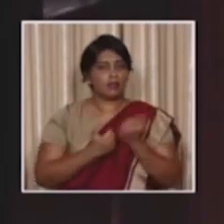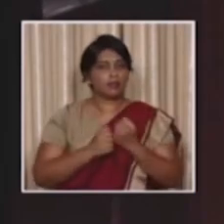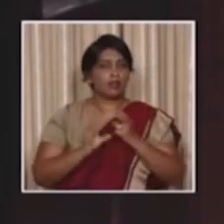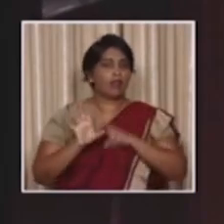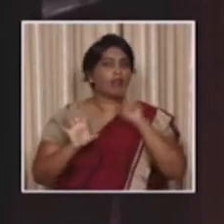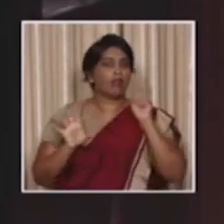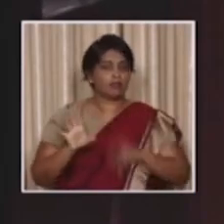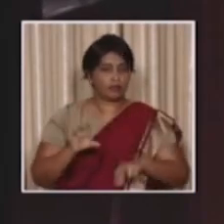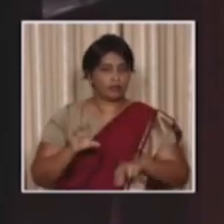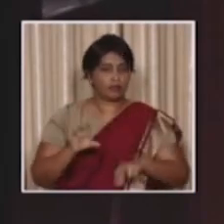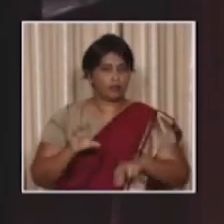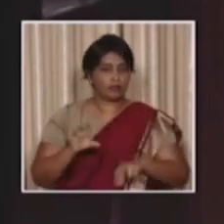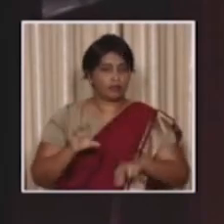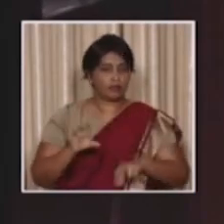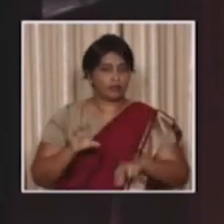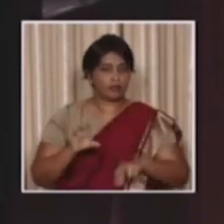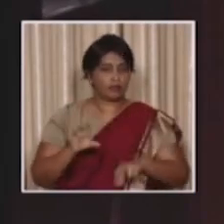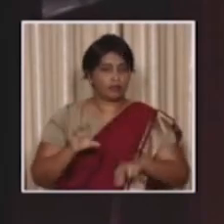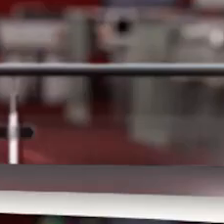விரும்புகின்றேன்.